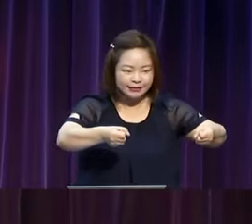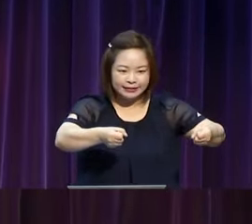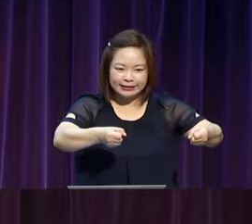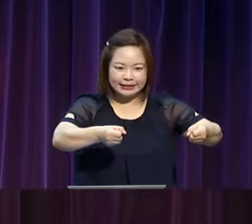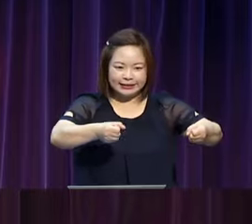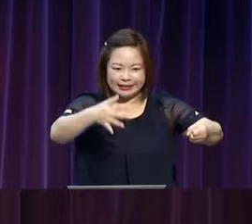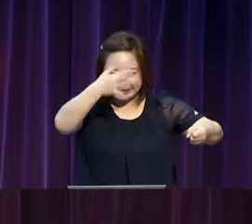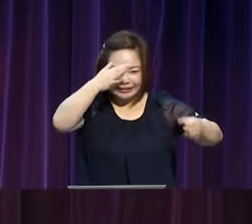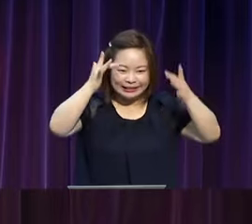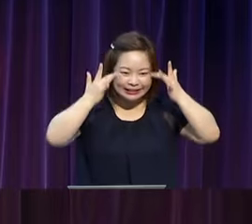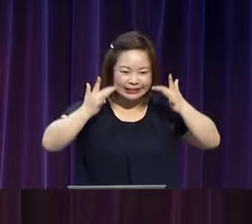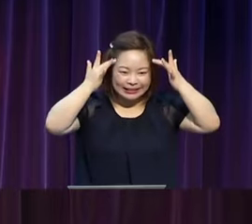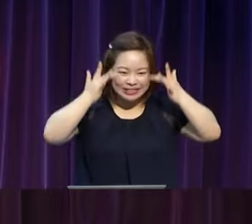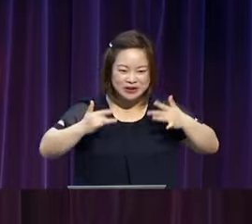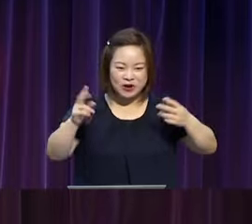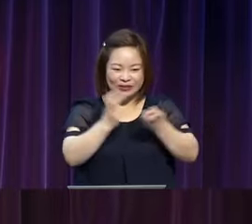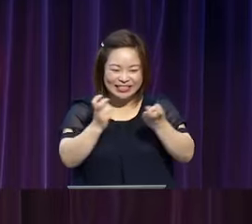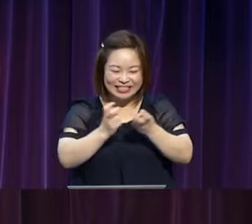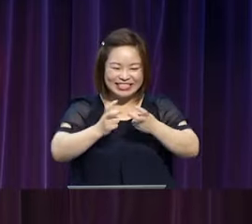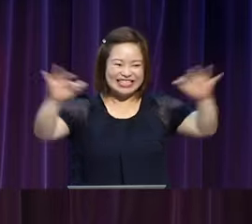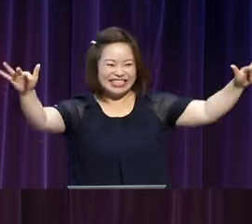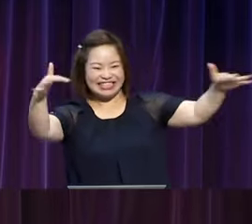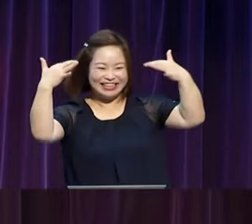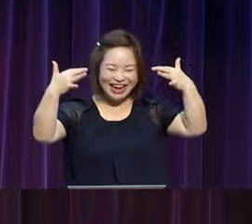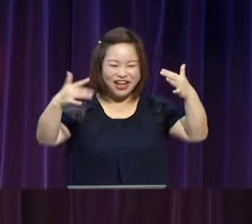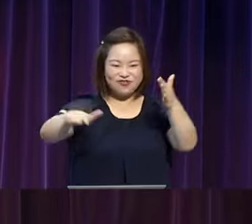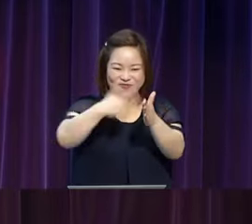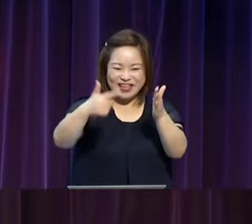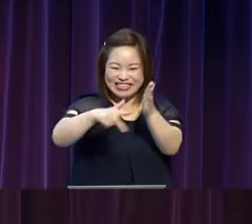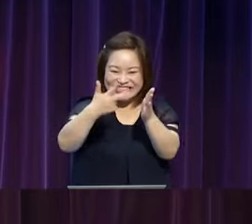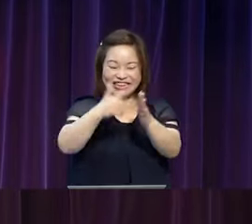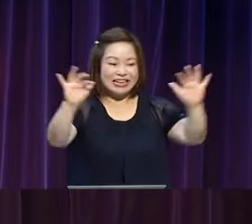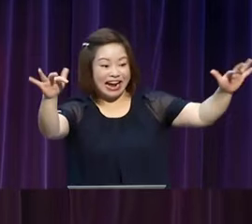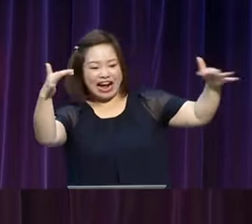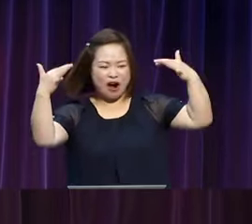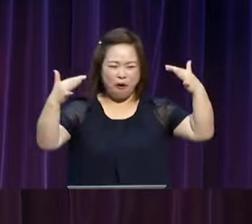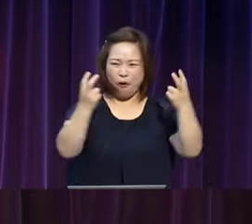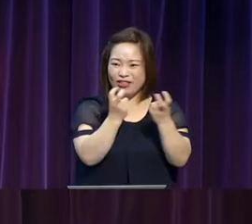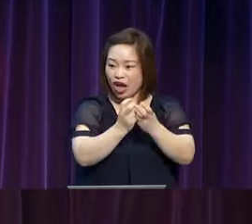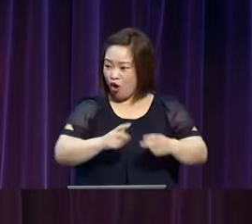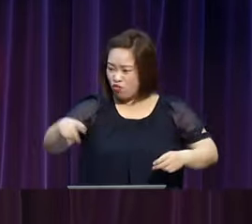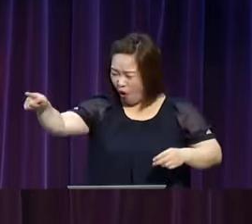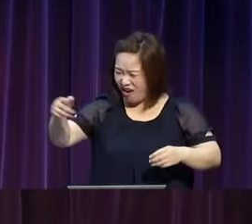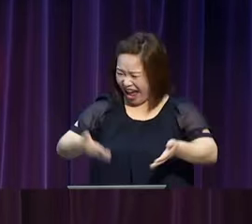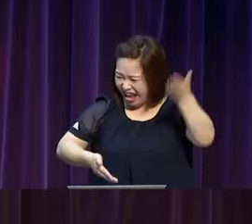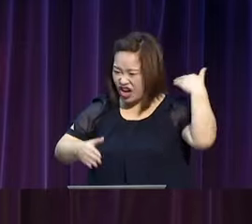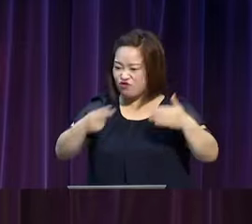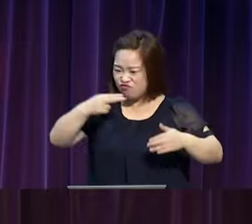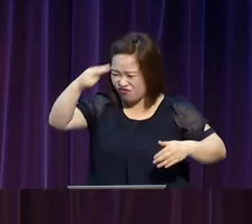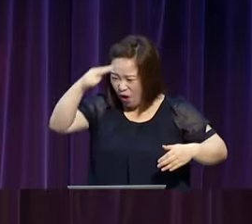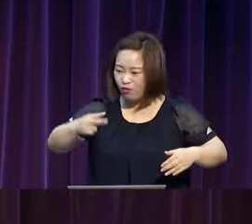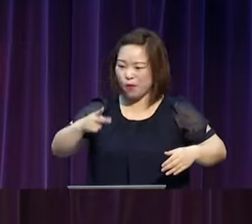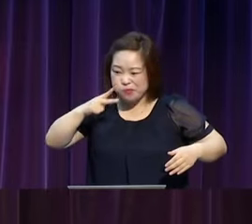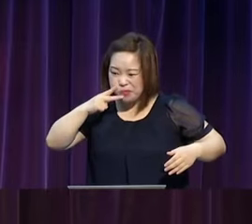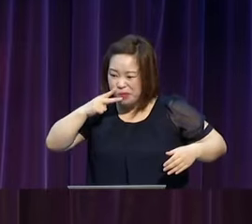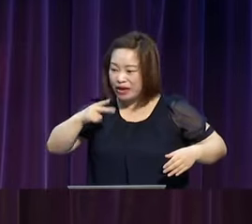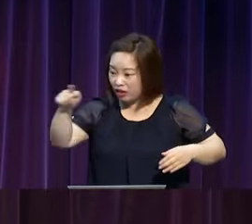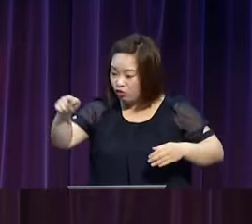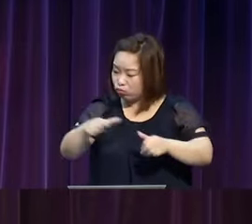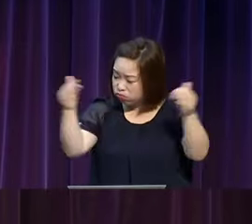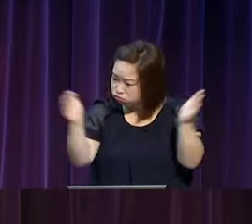거예요. 야, 내가 기도하면 다 날 쳐다볼 텐데. 아니, 저놈 예수 안 믿었는데 이제 예수 믿었나 봐. 뭐